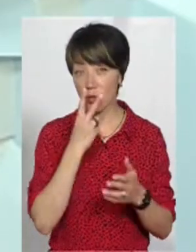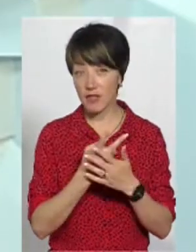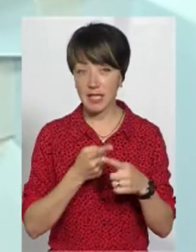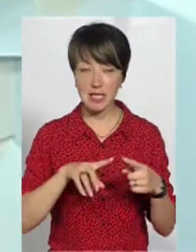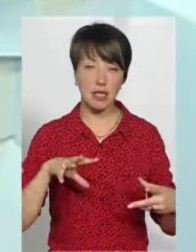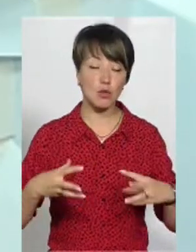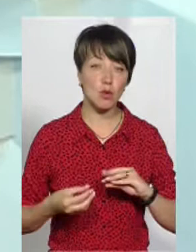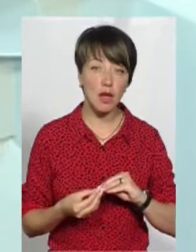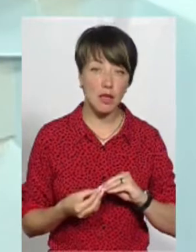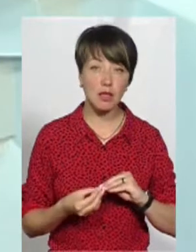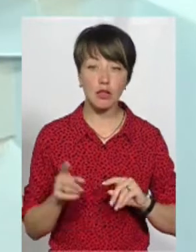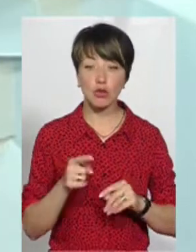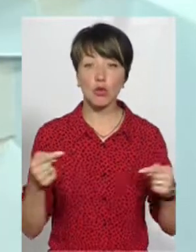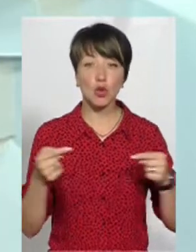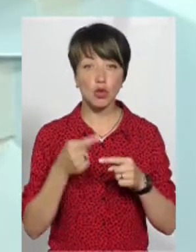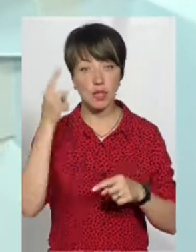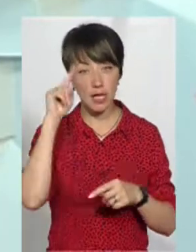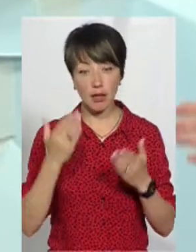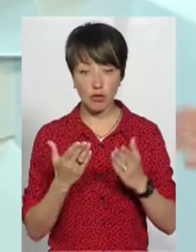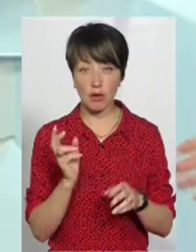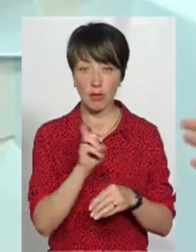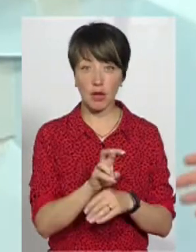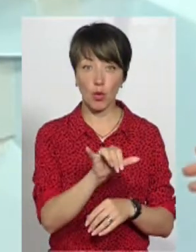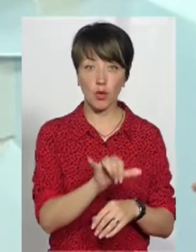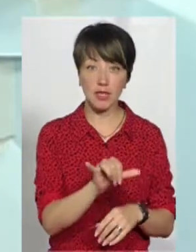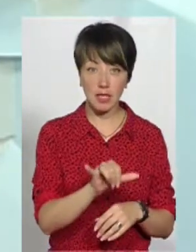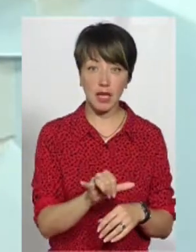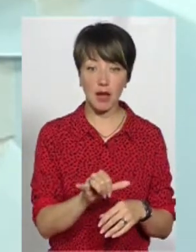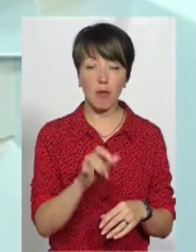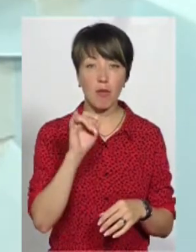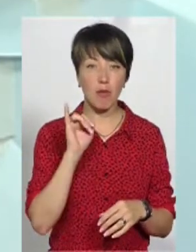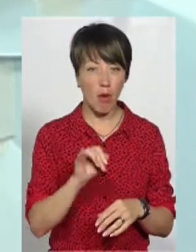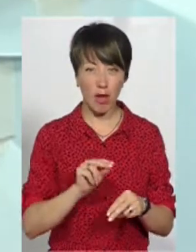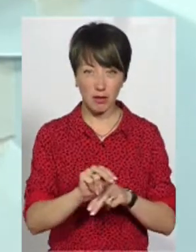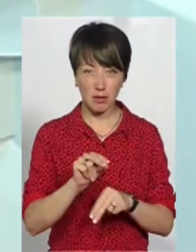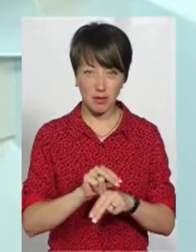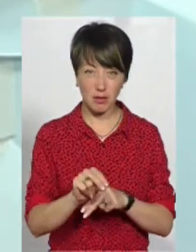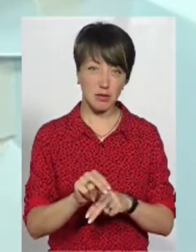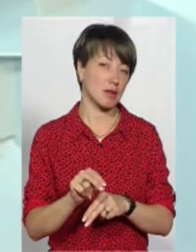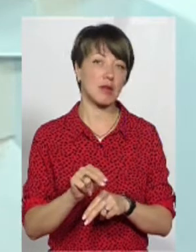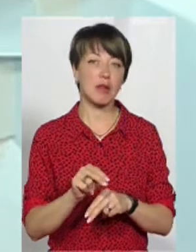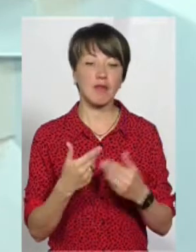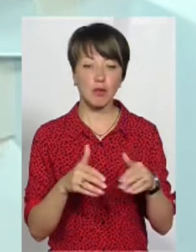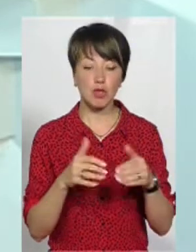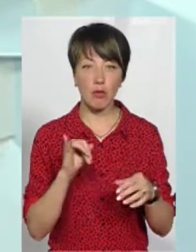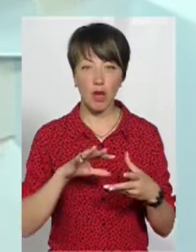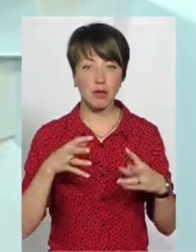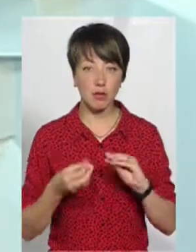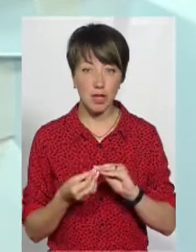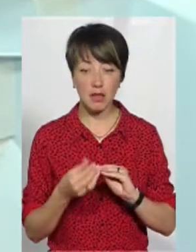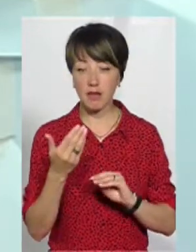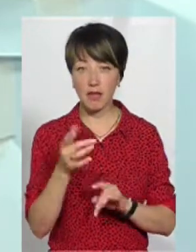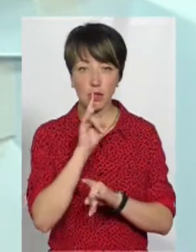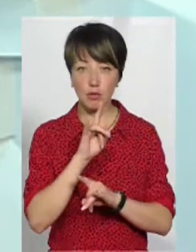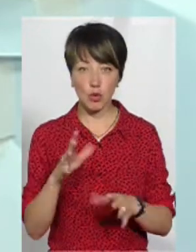на ці результати, щоб ви точно знали, що якщо ви підете в університет, який погано випускає бакалаврів з поганими результатами, тобто